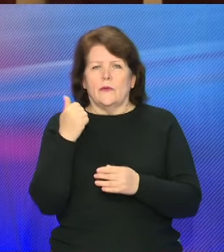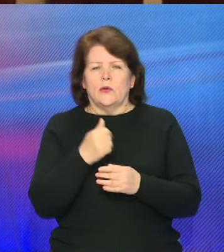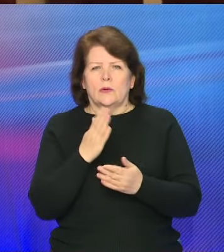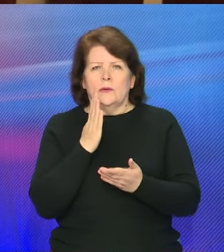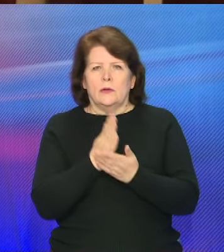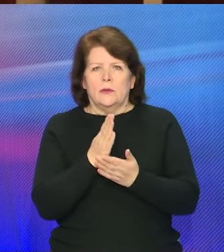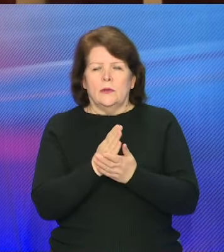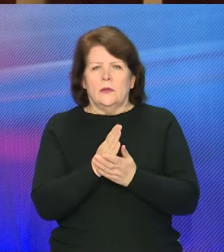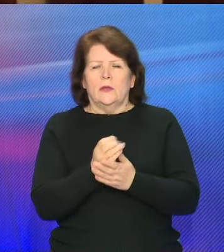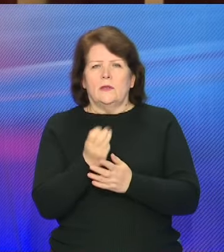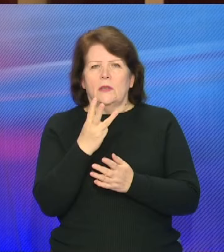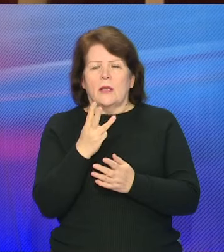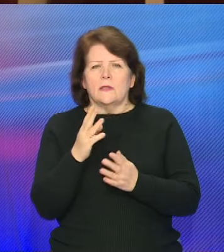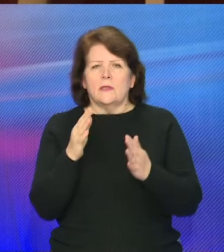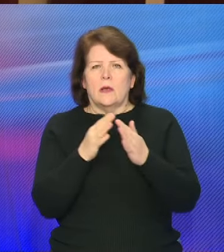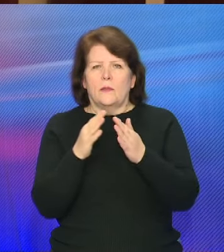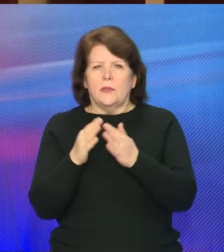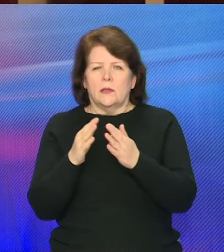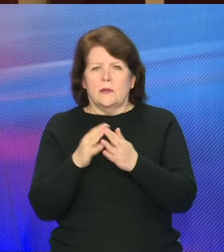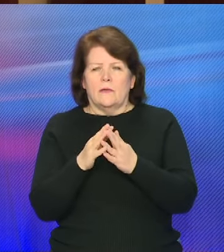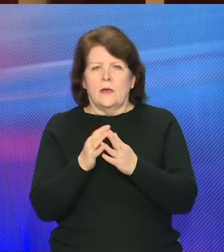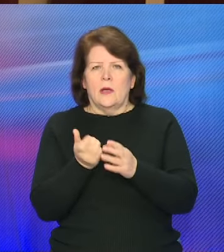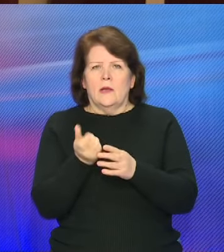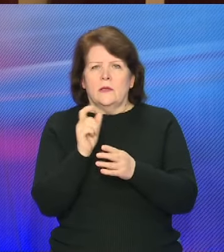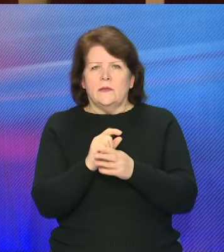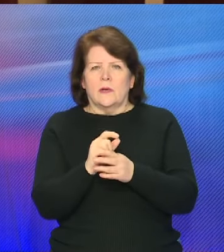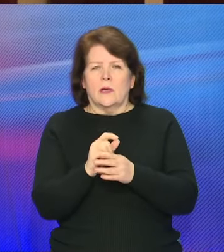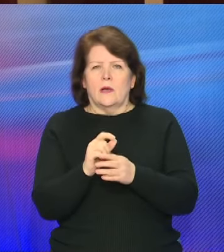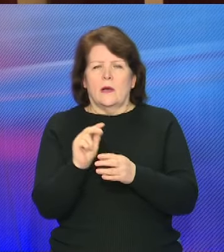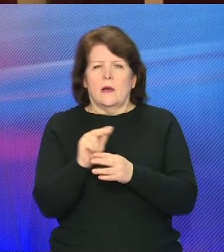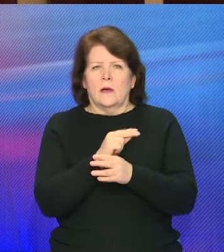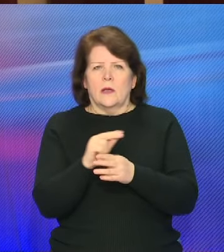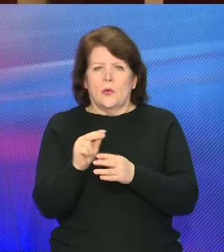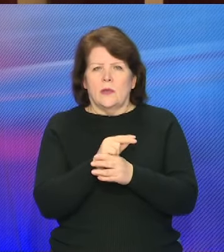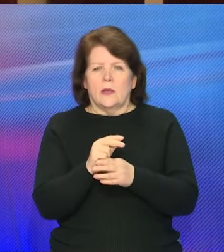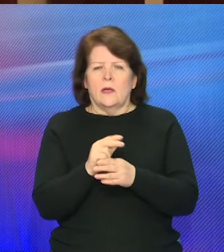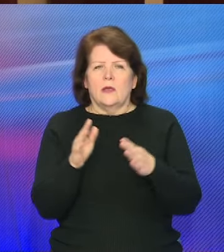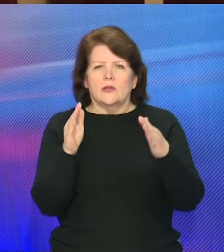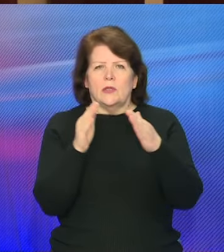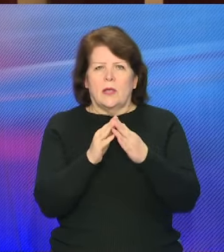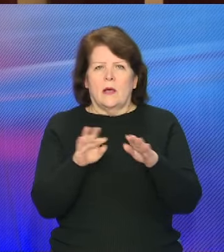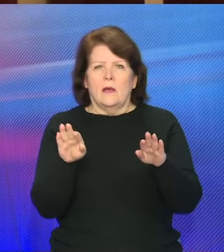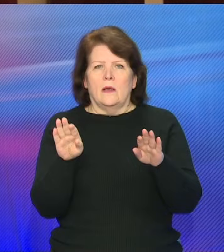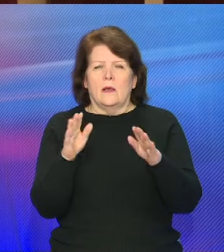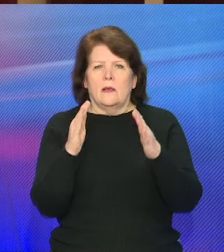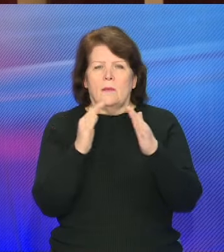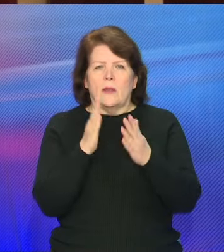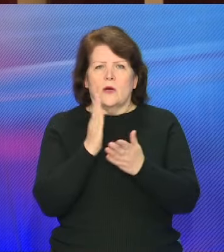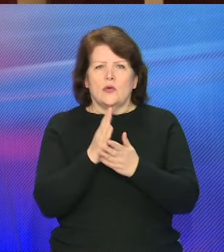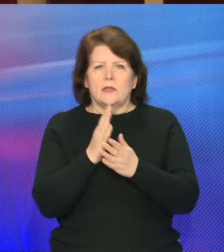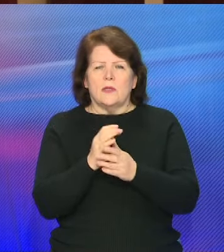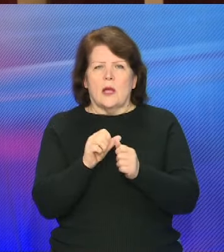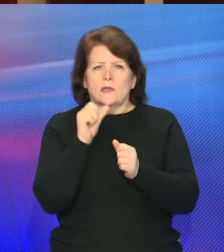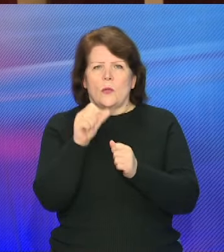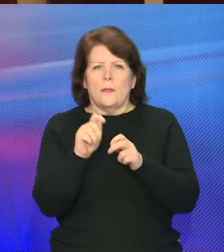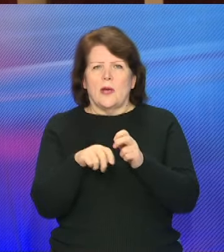числится 13 объектов сверхнормативного капитального ремонта жилья. Данные объекты находятся на особом контроле у комитета